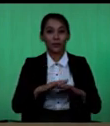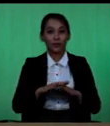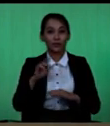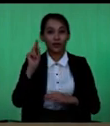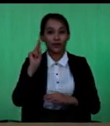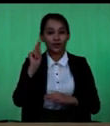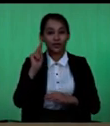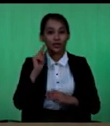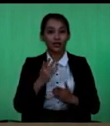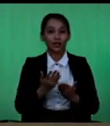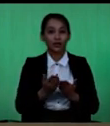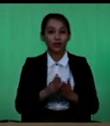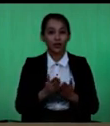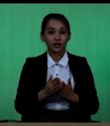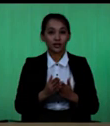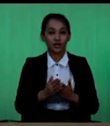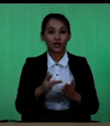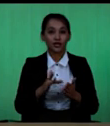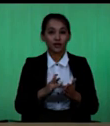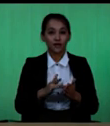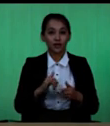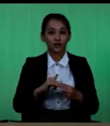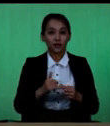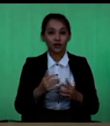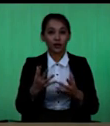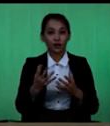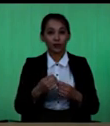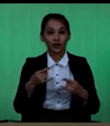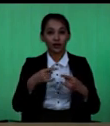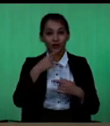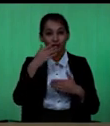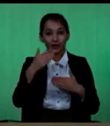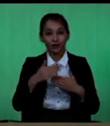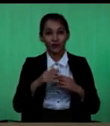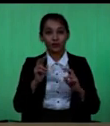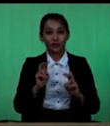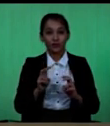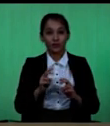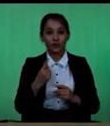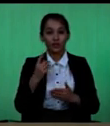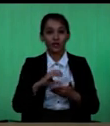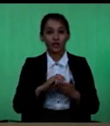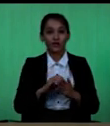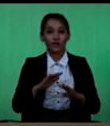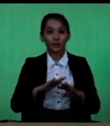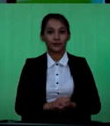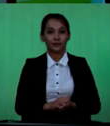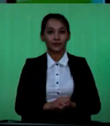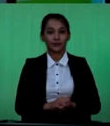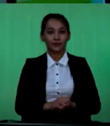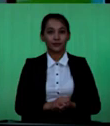matematika darsliklaringiz, o'quv qurollaringizni olib, ekran yoniga yaqinroq keling. 1-sinf matematika